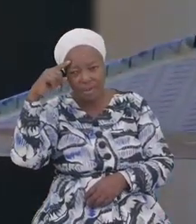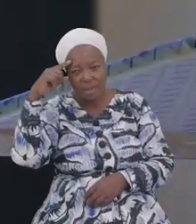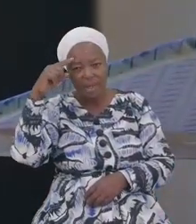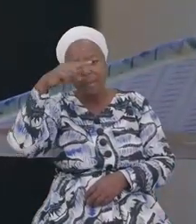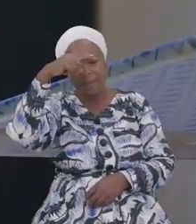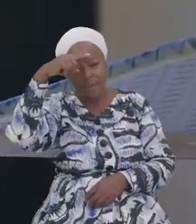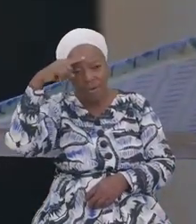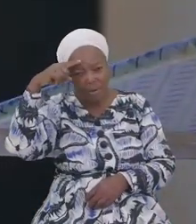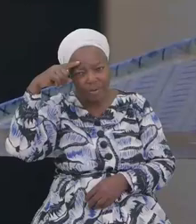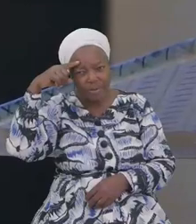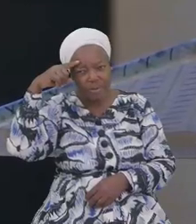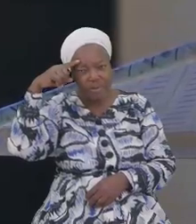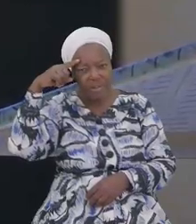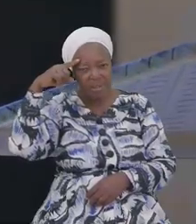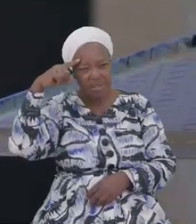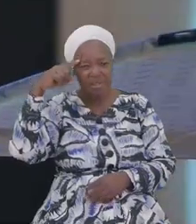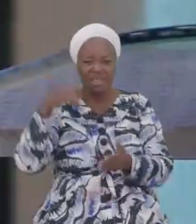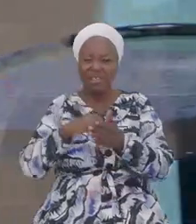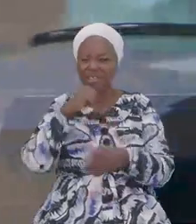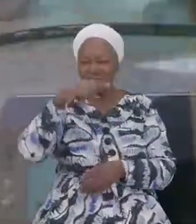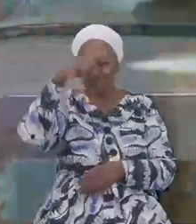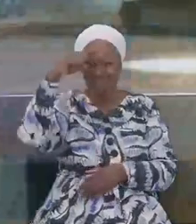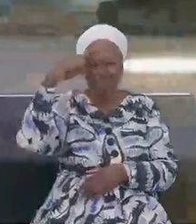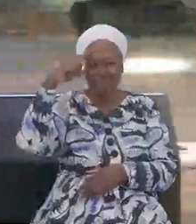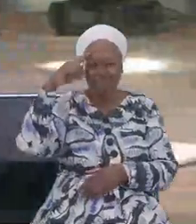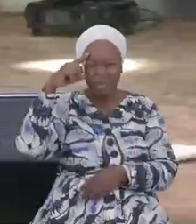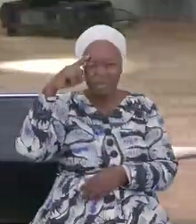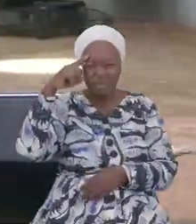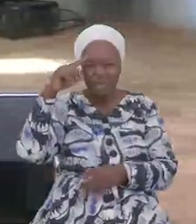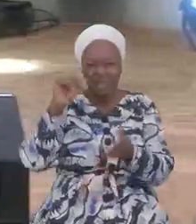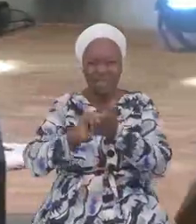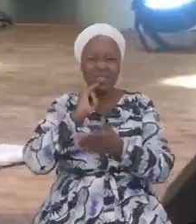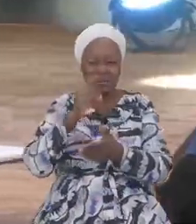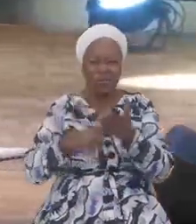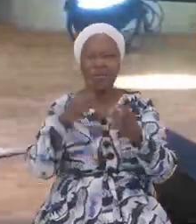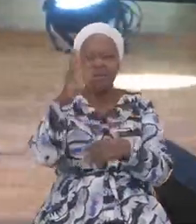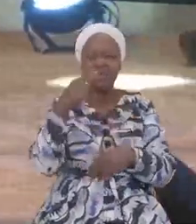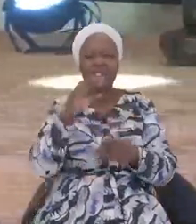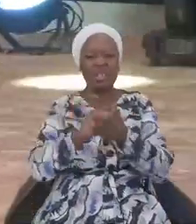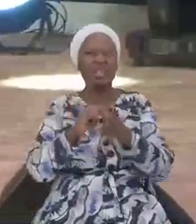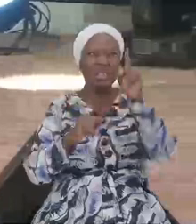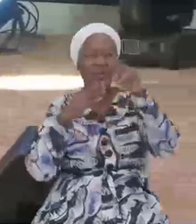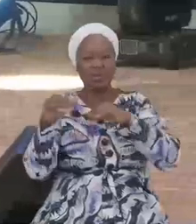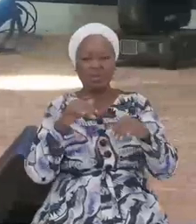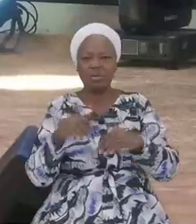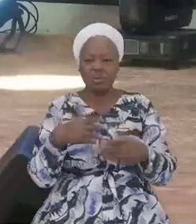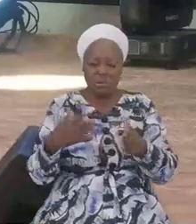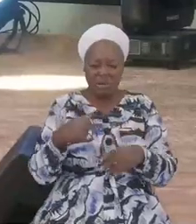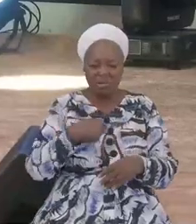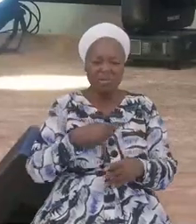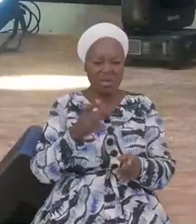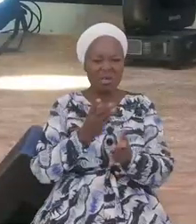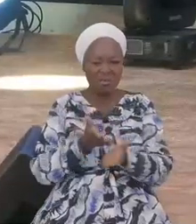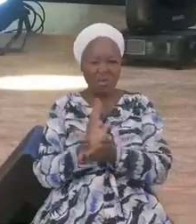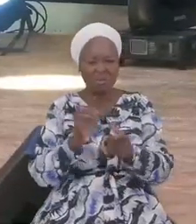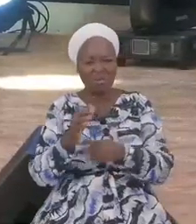Parce que, ce n'est pas parce que, c'est ce que Dieu a dit qu'il fera. Que tu sois juste ou pas, que tu sois